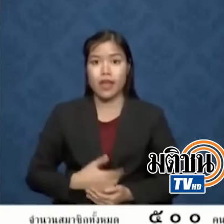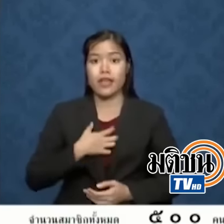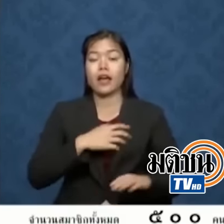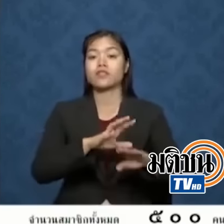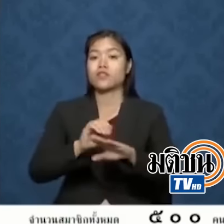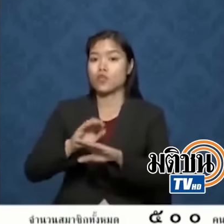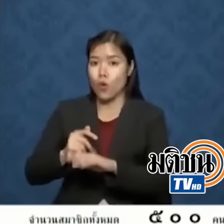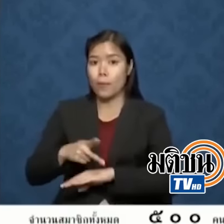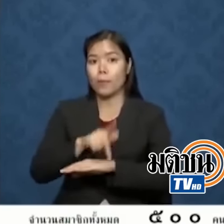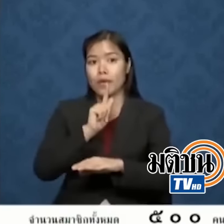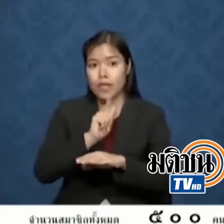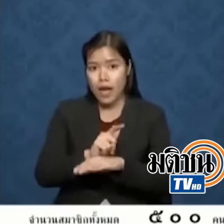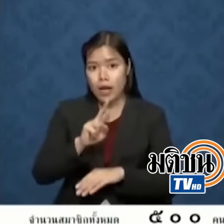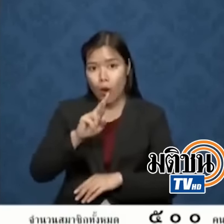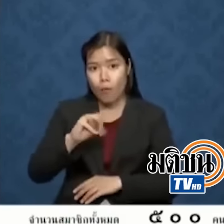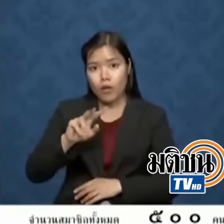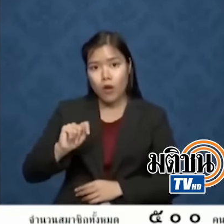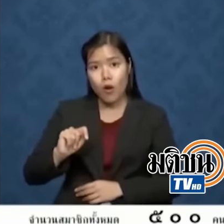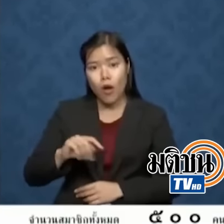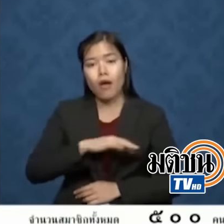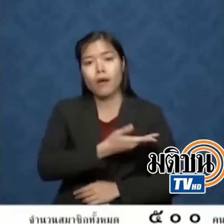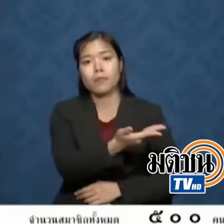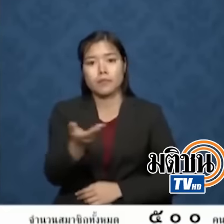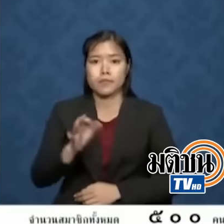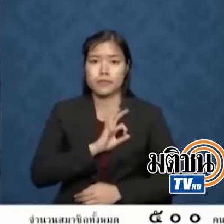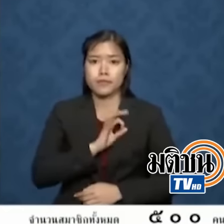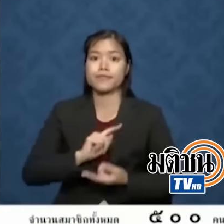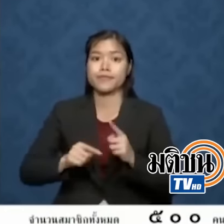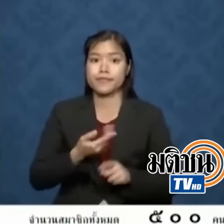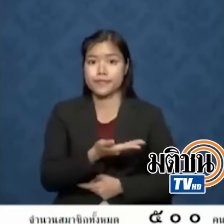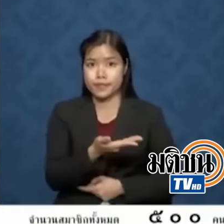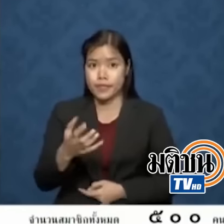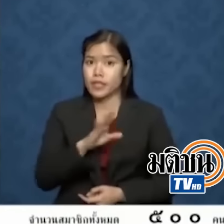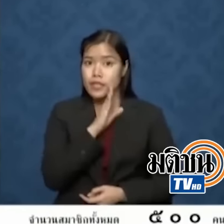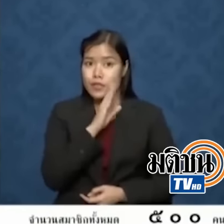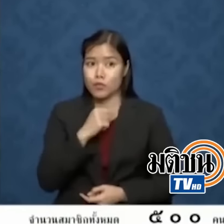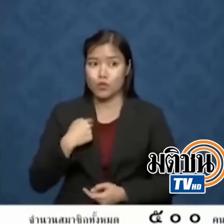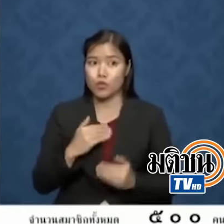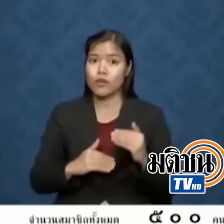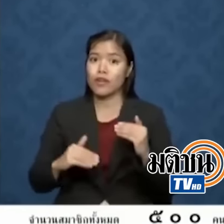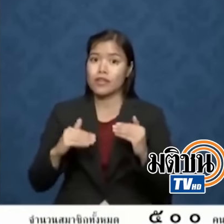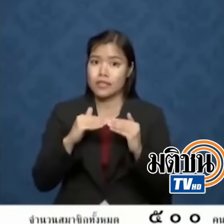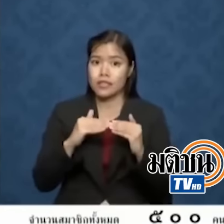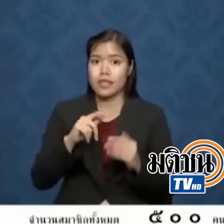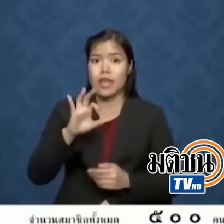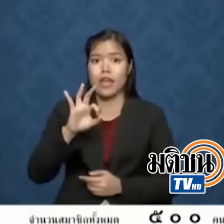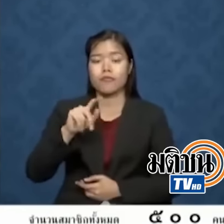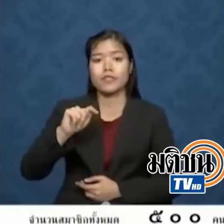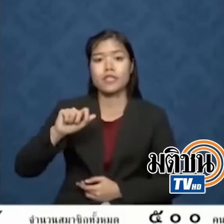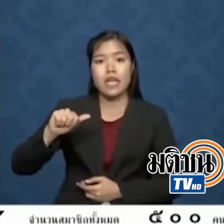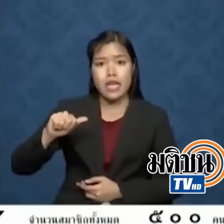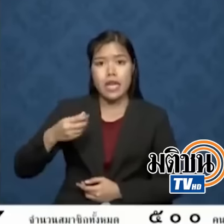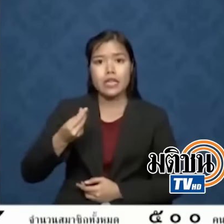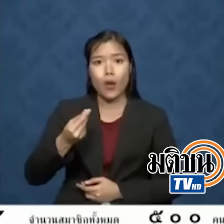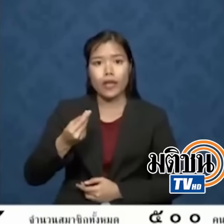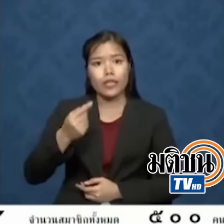านท่านรัฐมนตรีหรือเพื่อนสมาชิกในห้องประชุมแห่งนี้เวลาเราบอกว่าสัดส่วนการใช้สิทธิประโยชน์จาก FTA เป็นเท่าไหร่ท่านคิดว่าท่านคิดจาก